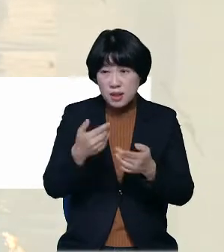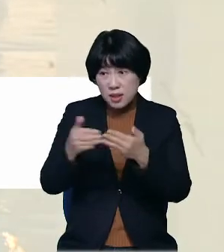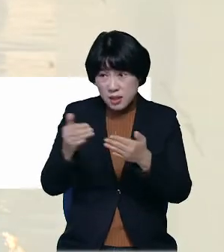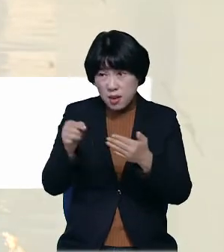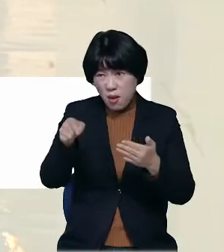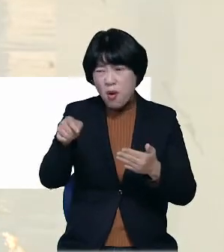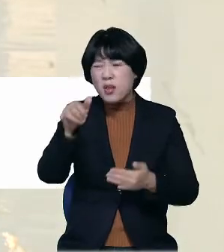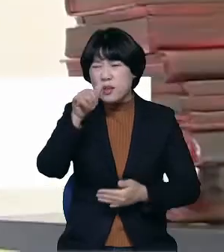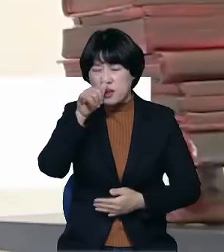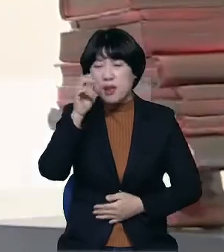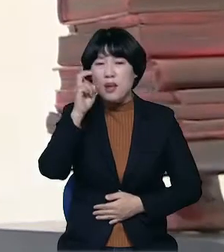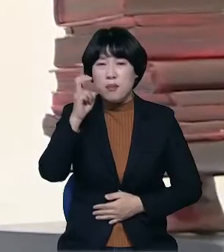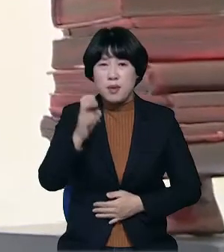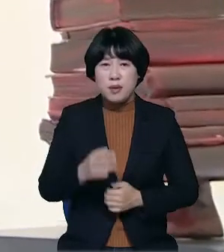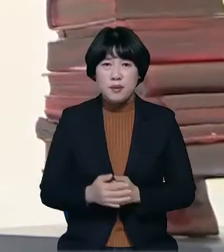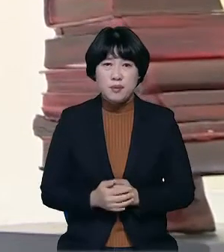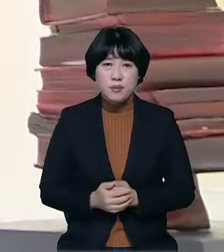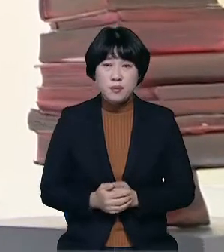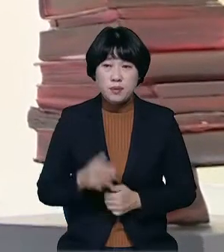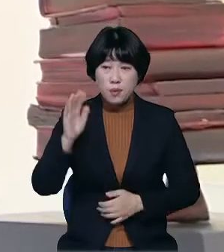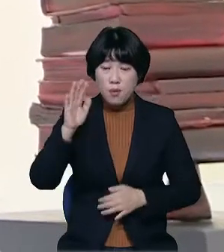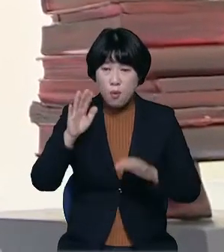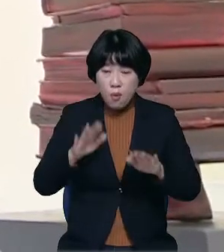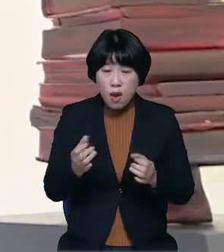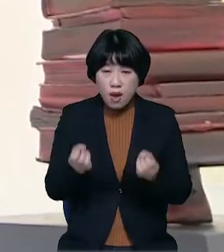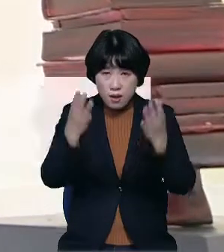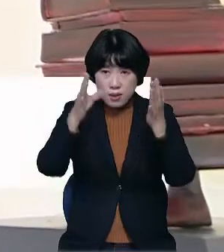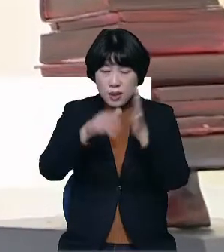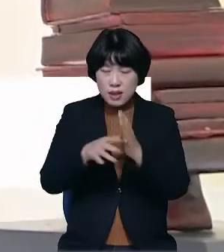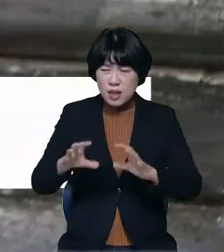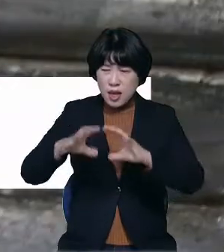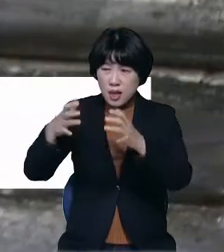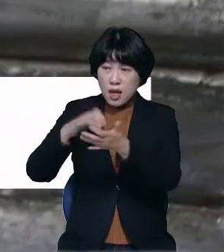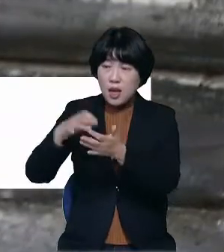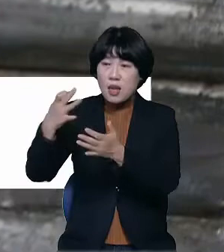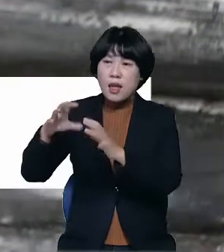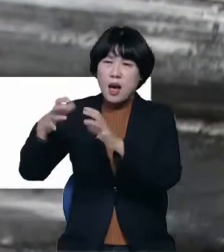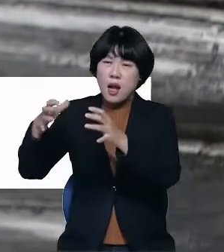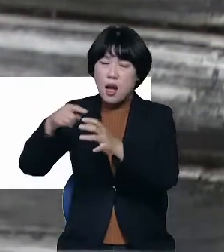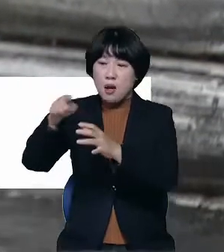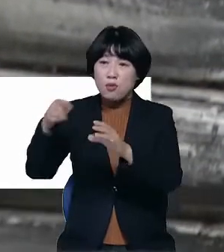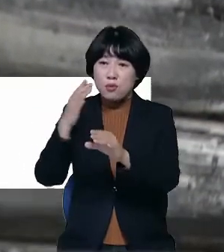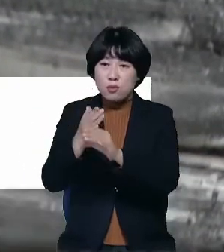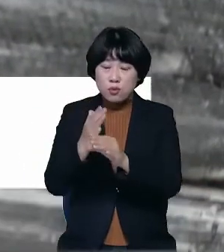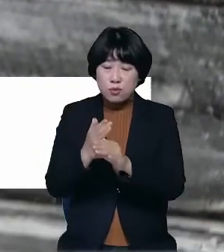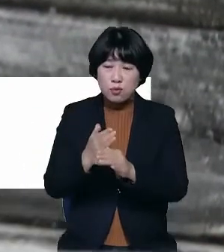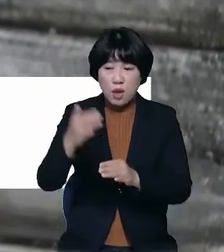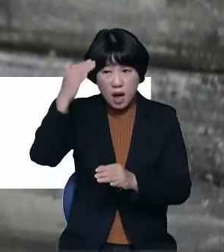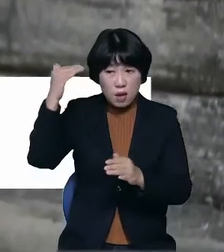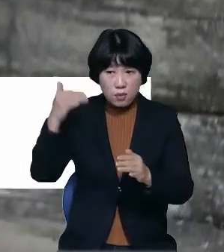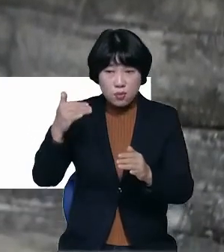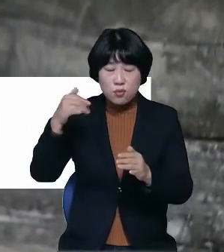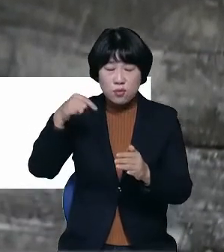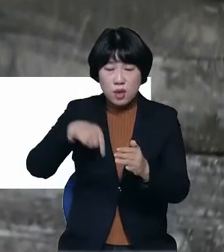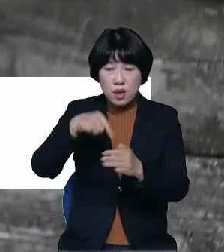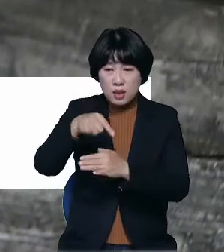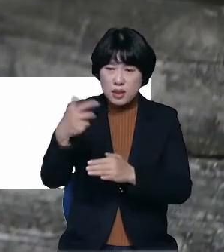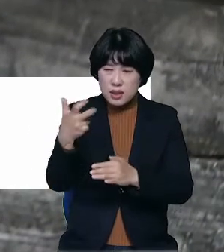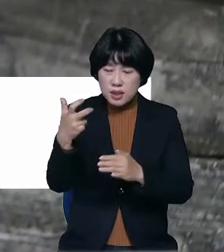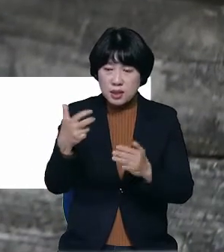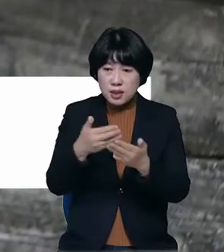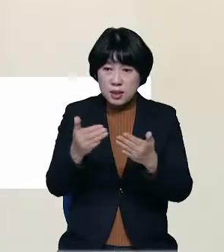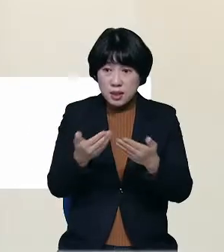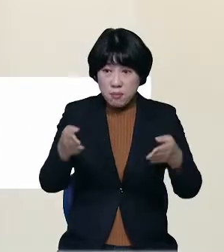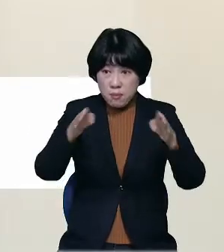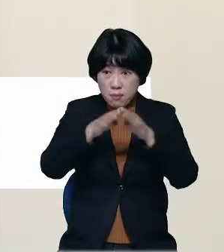있을 거라고 생각합니다. 이번 행사에는 세계 14개 나라 등 국내외 70개 갤러리가 참여해 500명이 넘는